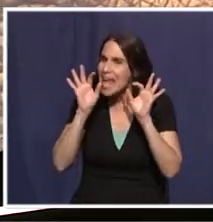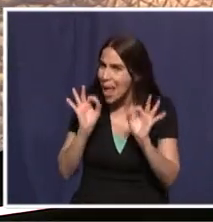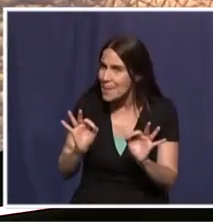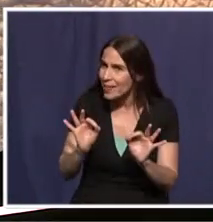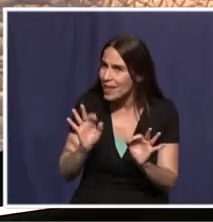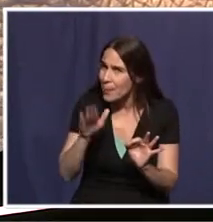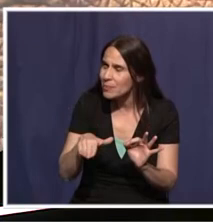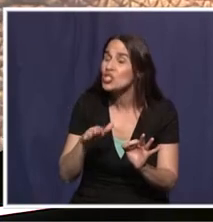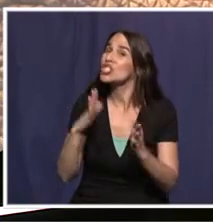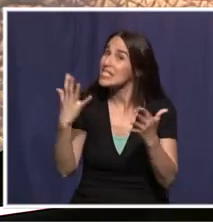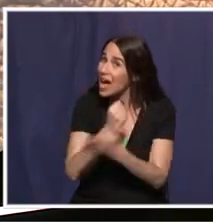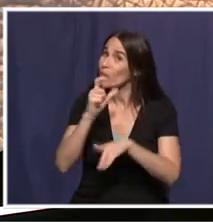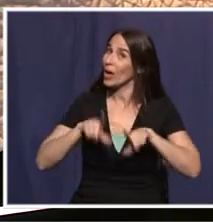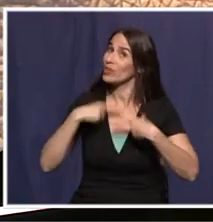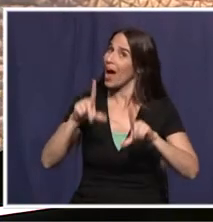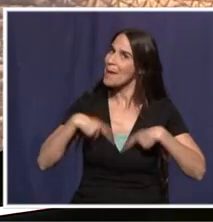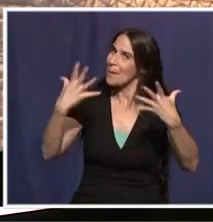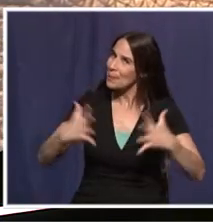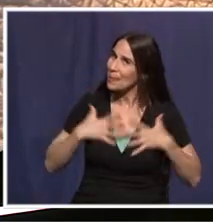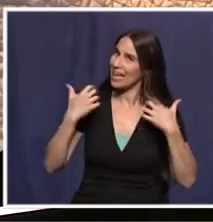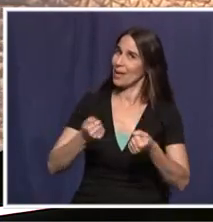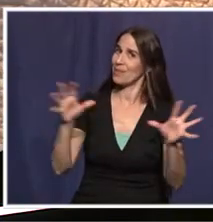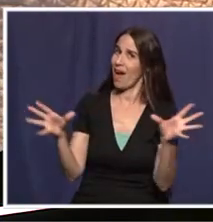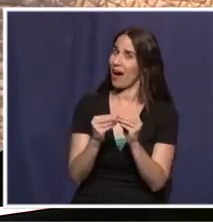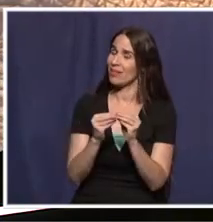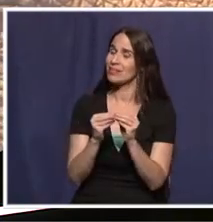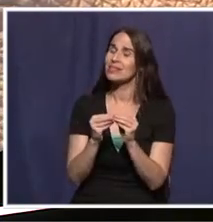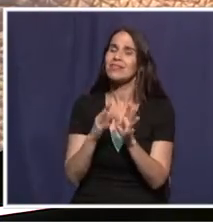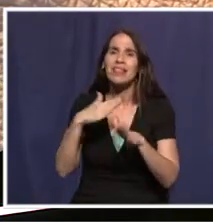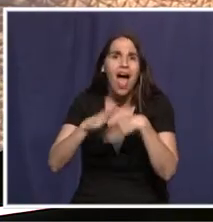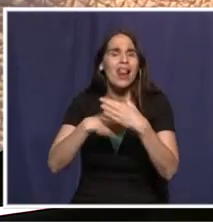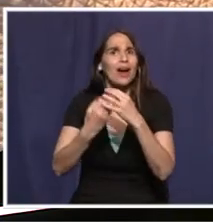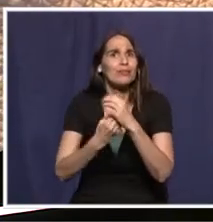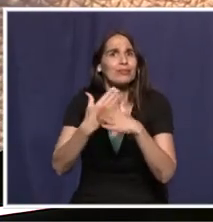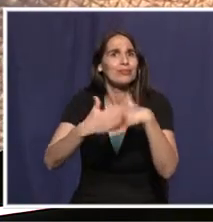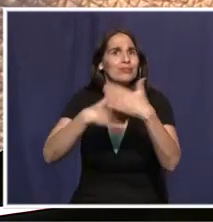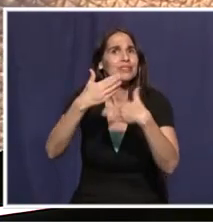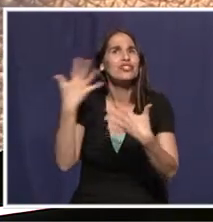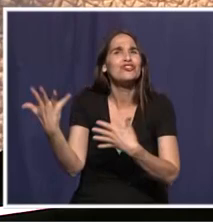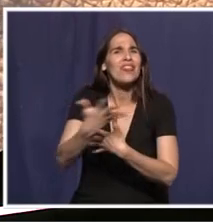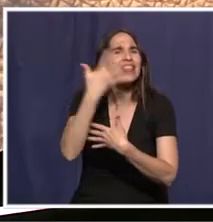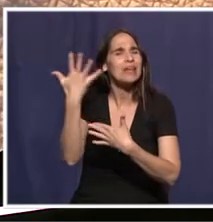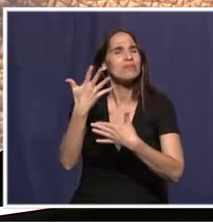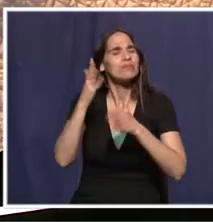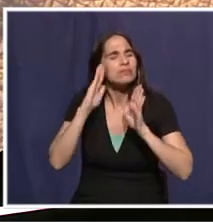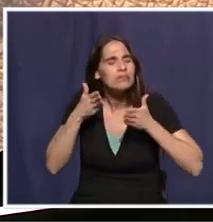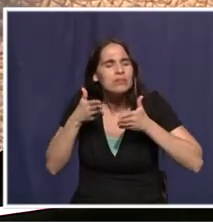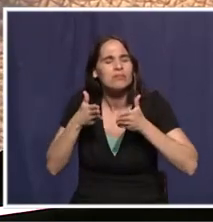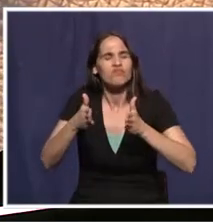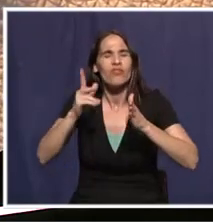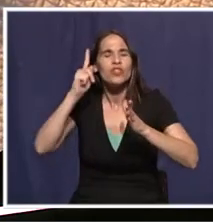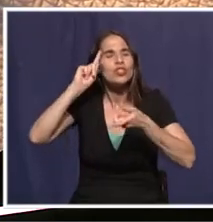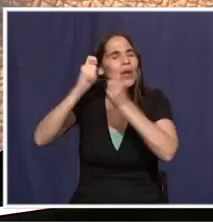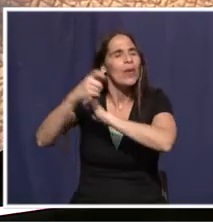לאמיתה שצריכנו לבנות חיים בריאים ביחד, בתהליך שמוסיף והולך כבר עשרות שנים, בפרקטיקה וגם בשינויי